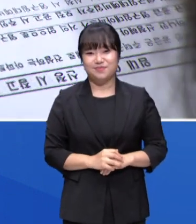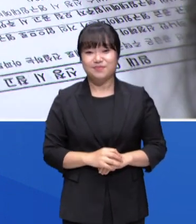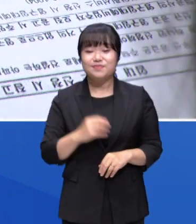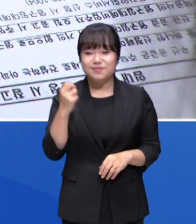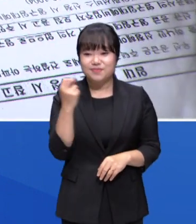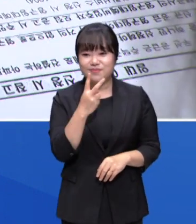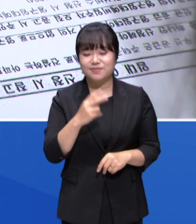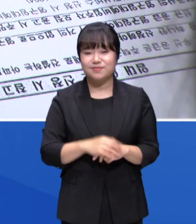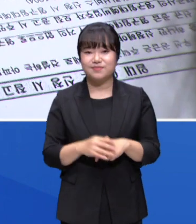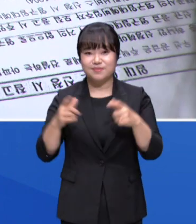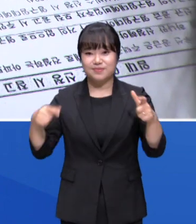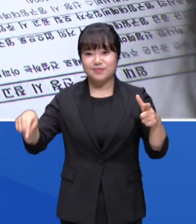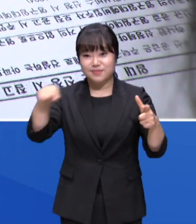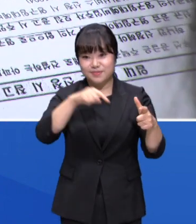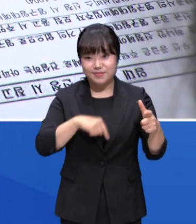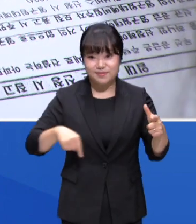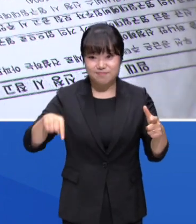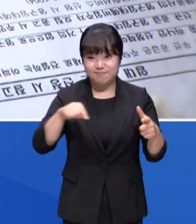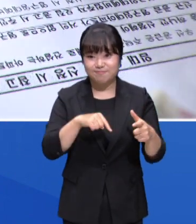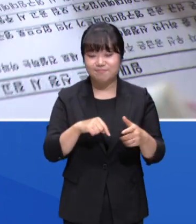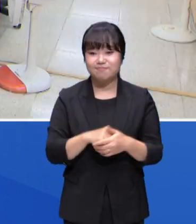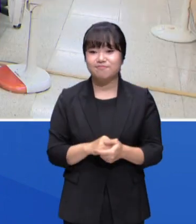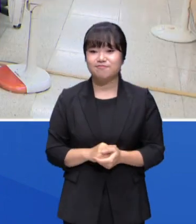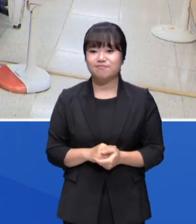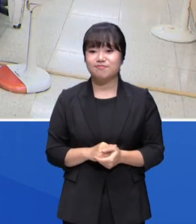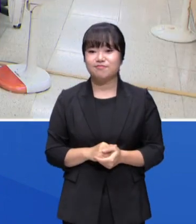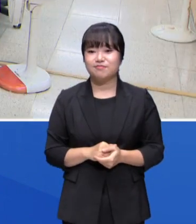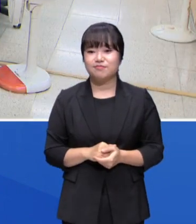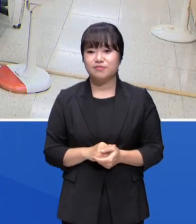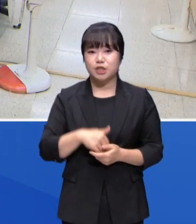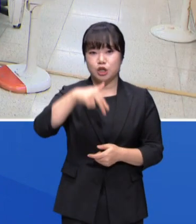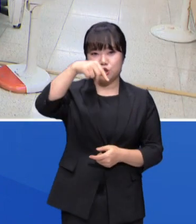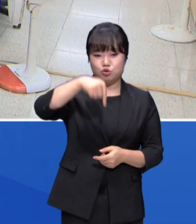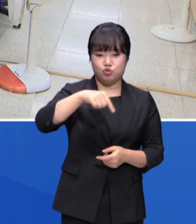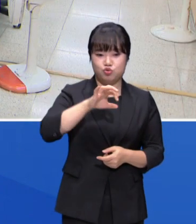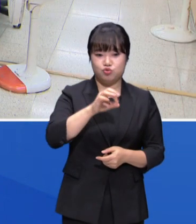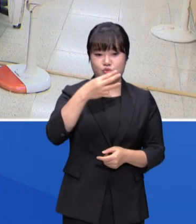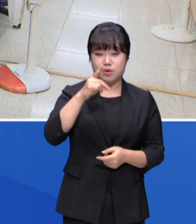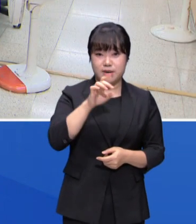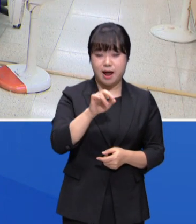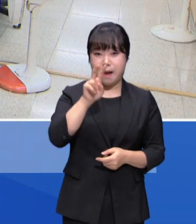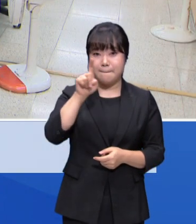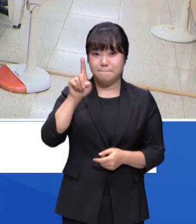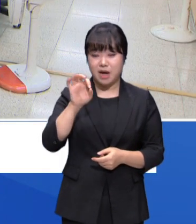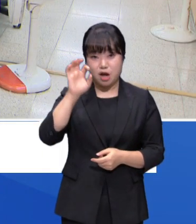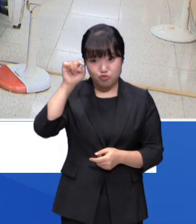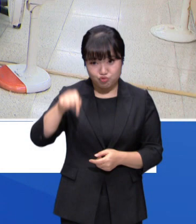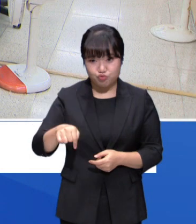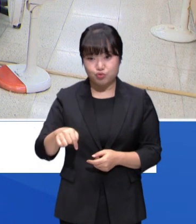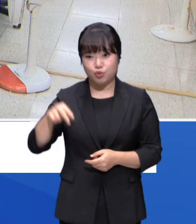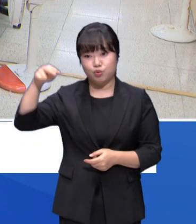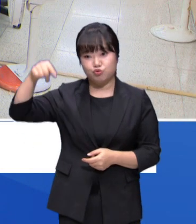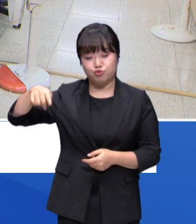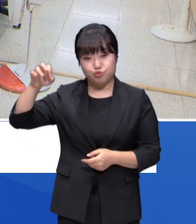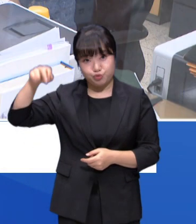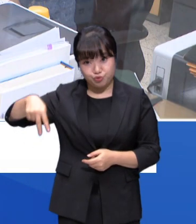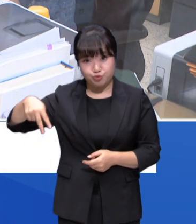그리고 우리 관내에는 그 중랑구 망우동하고 네. 광복구 그 수유동에